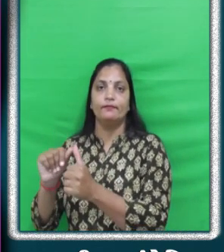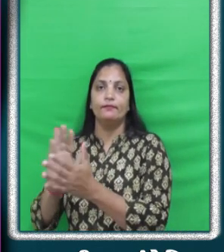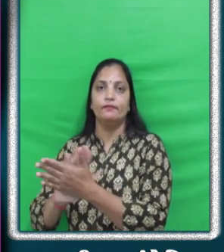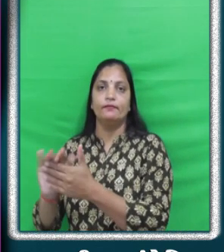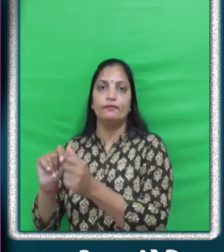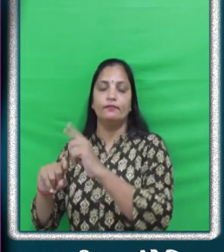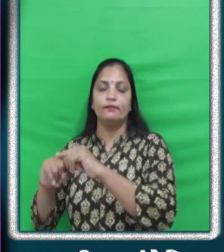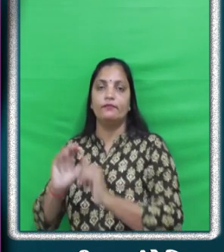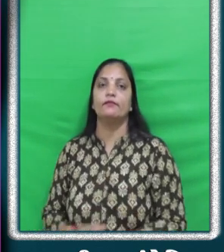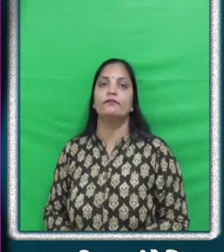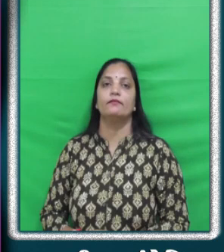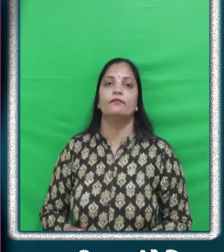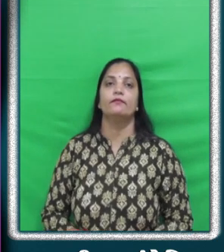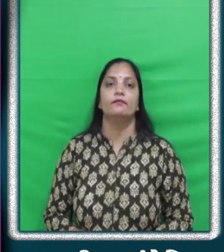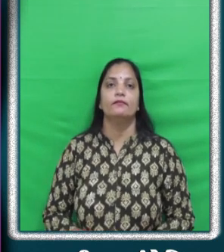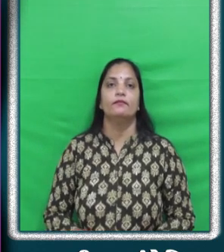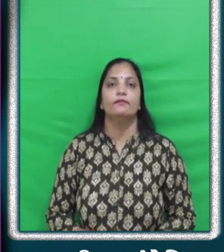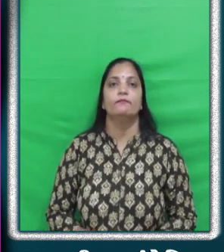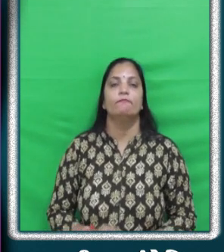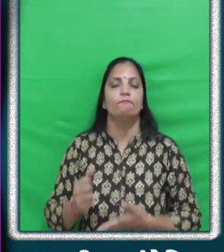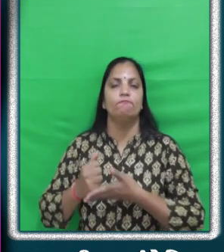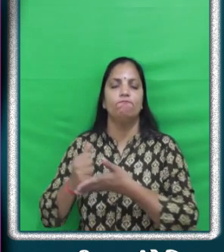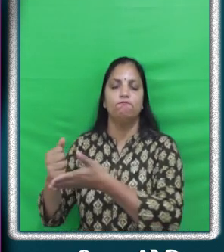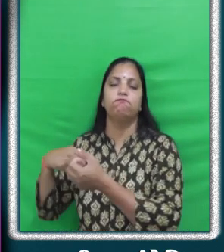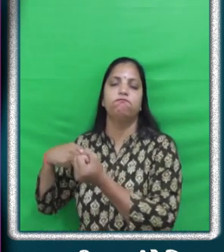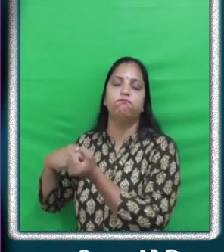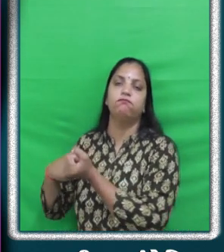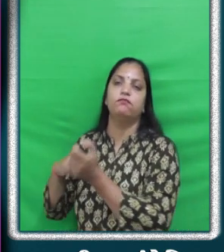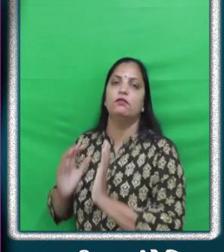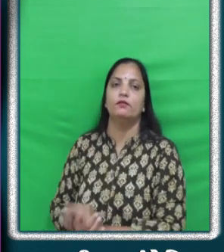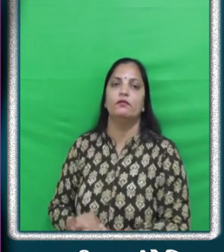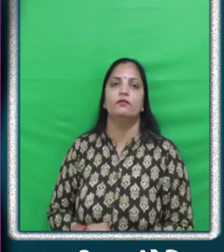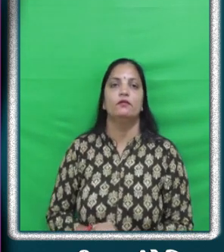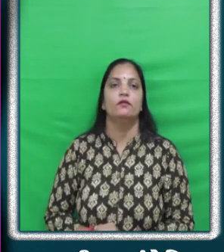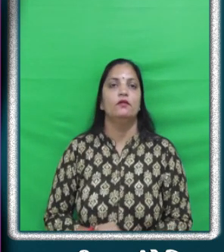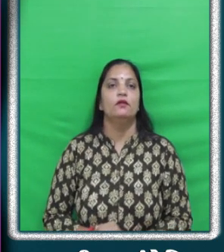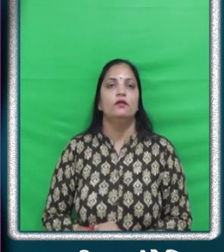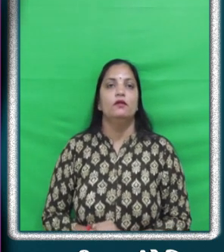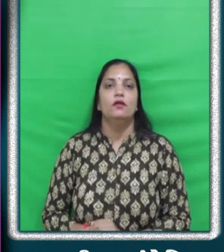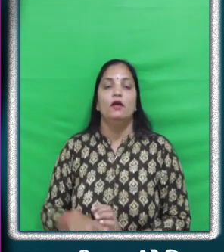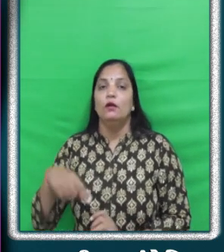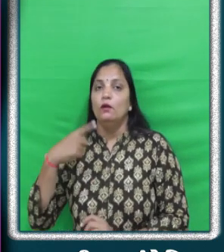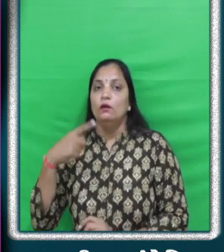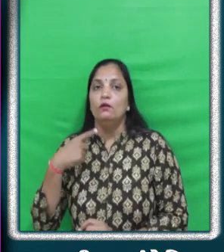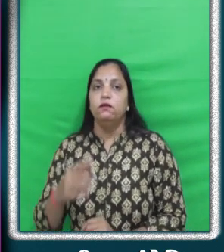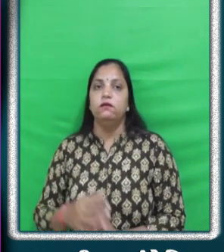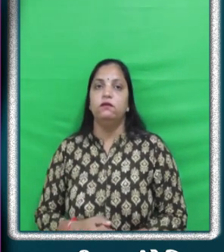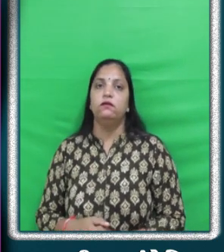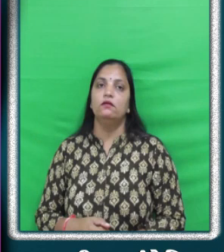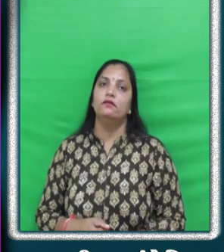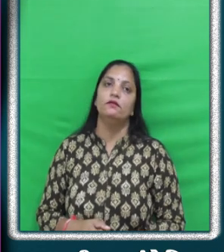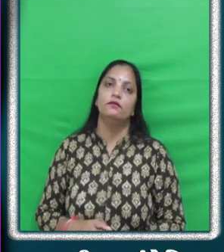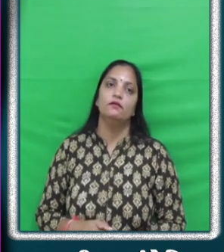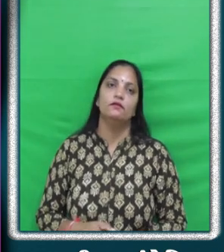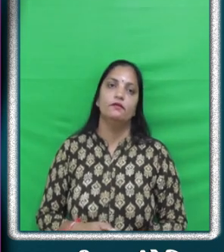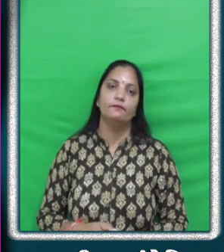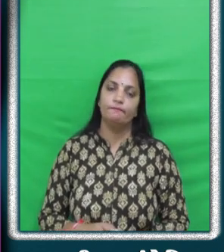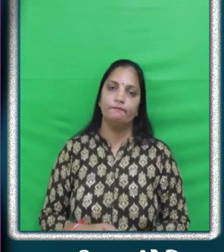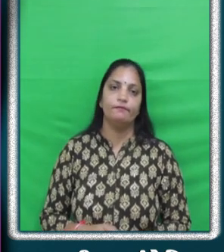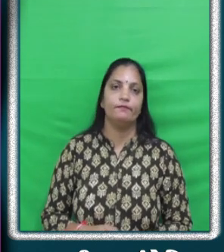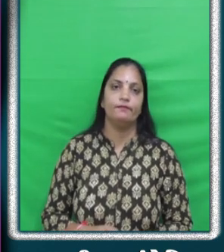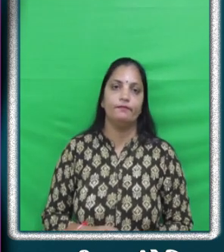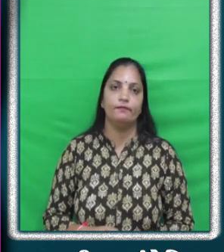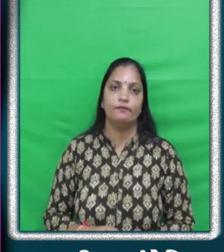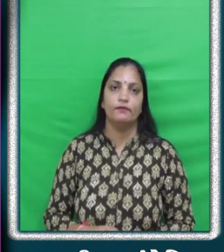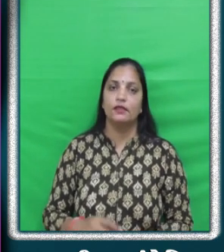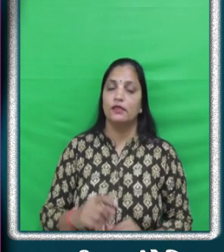जे खोराकनुं वहन वनस्पतिना दरेक भाग सुधी करे छे, ए रीते कई रीते अधगमन पण थाय उद्वगमन